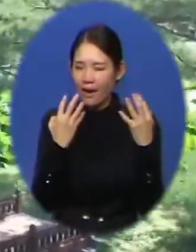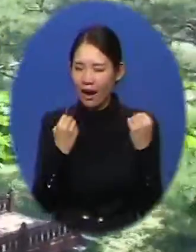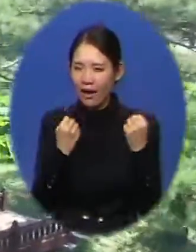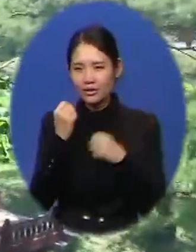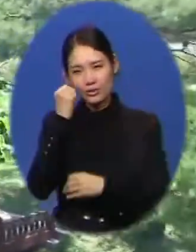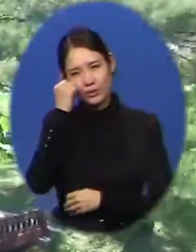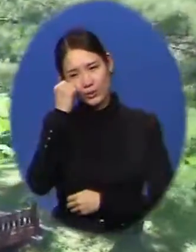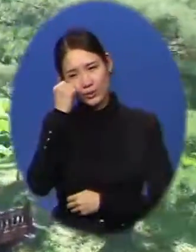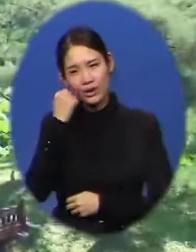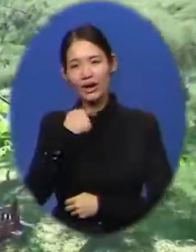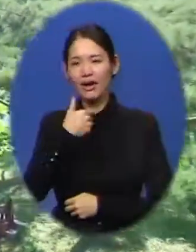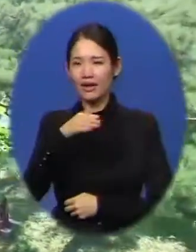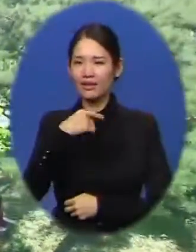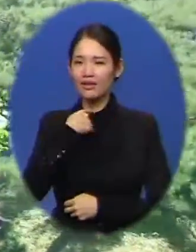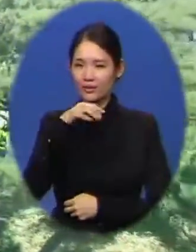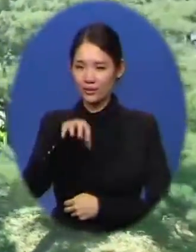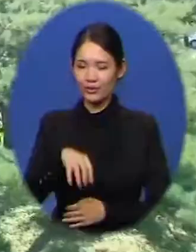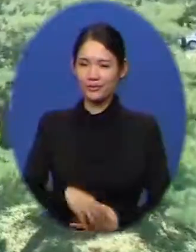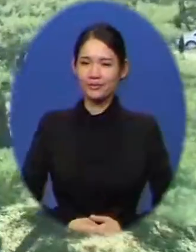합니다.